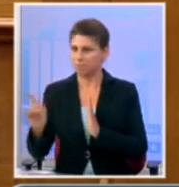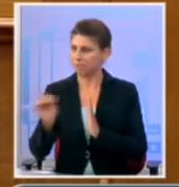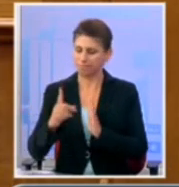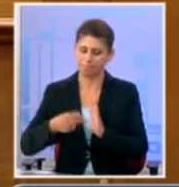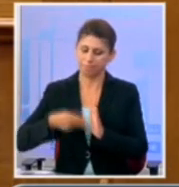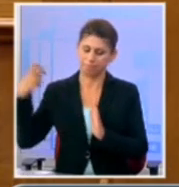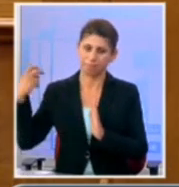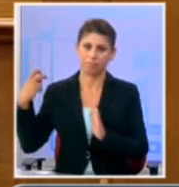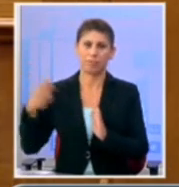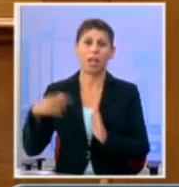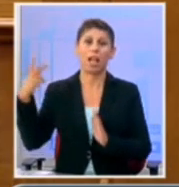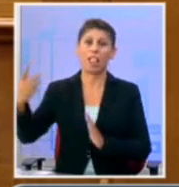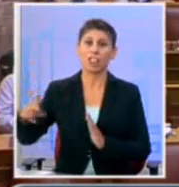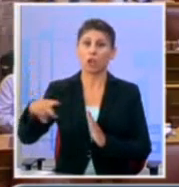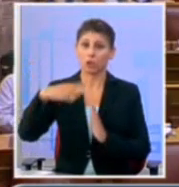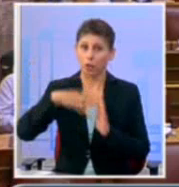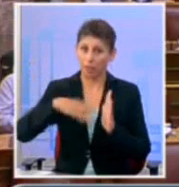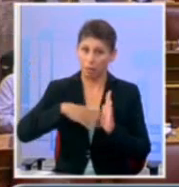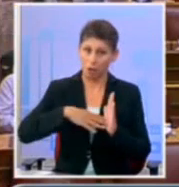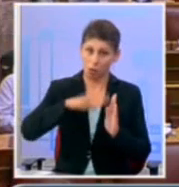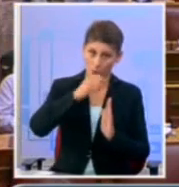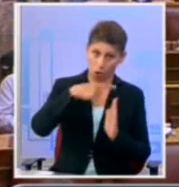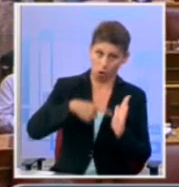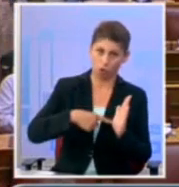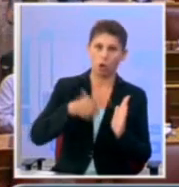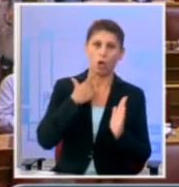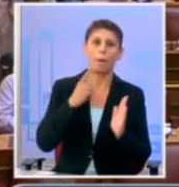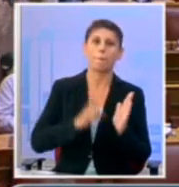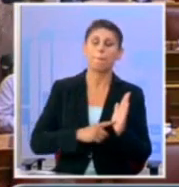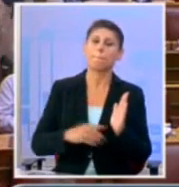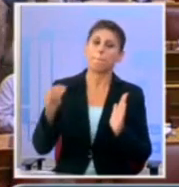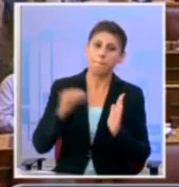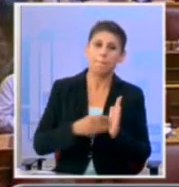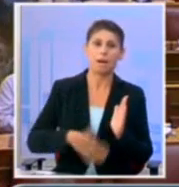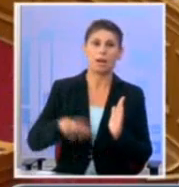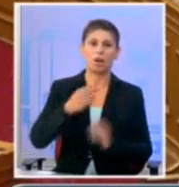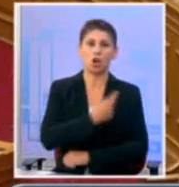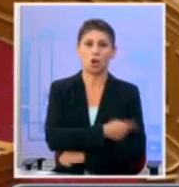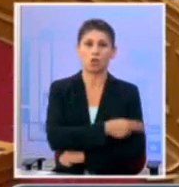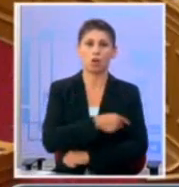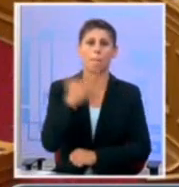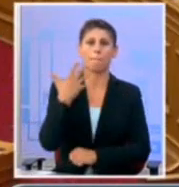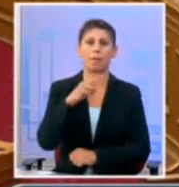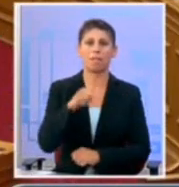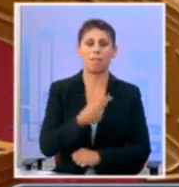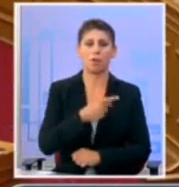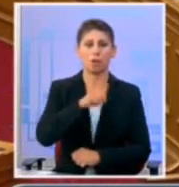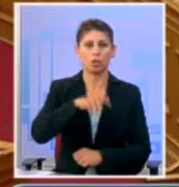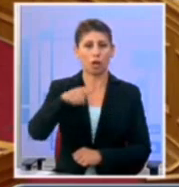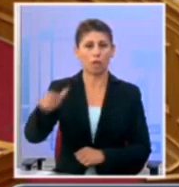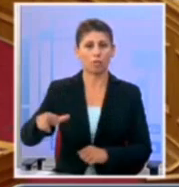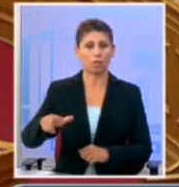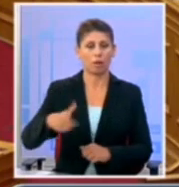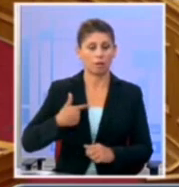δείτε. Στο δικό του το κείμενο υπήρχε ότι πρέπει να ξαναβάλουν τα νοσοκομεία το 5 ευρώ για κάθε